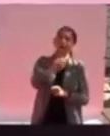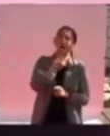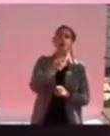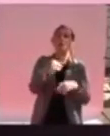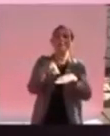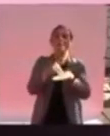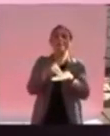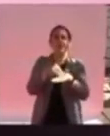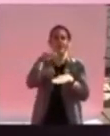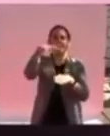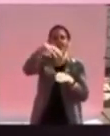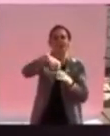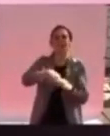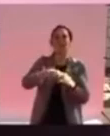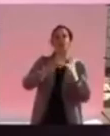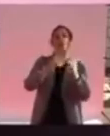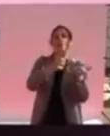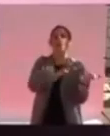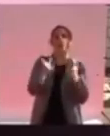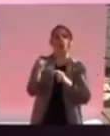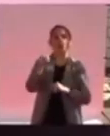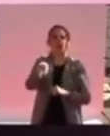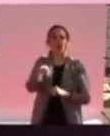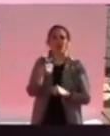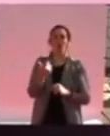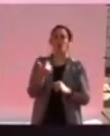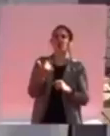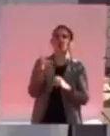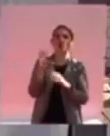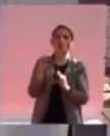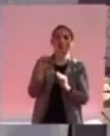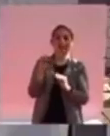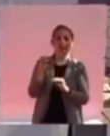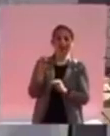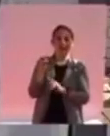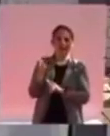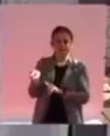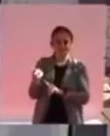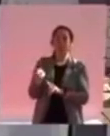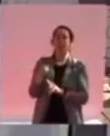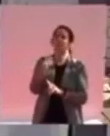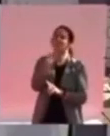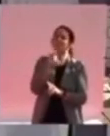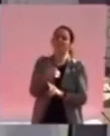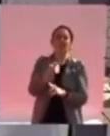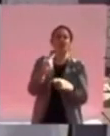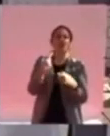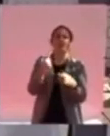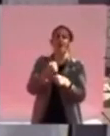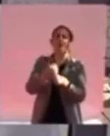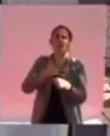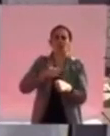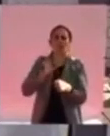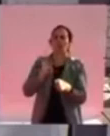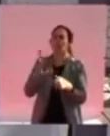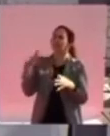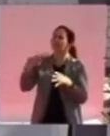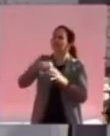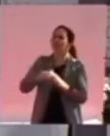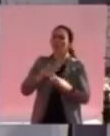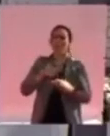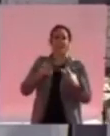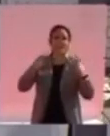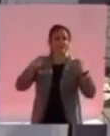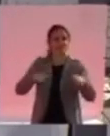usl di ferrara e dice la mia professione è una parte fondamentale della mia vita è stata una scelta